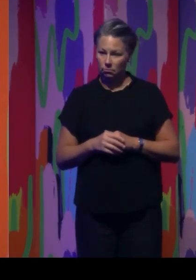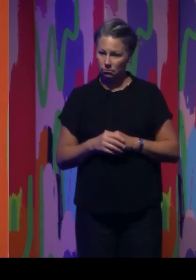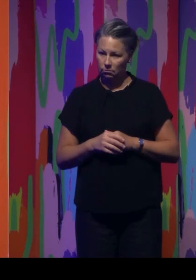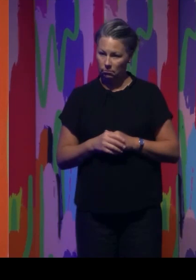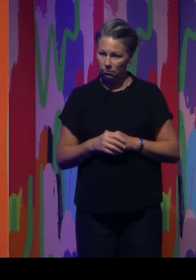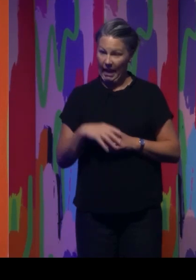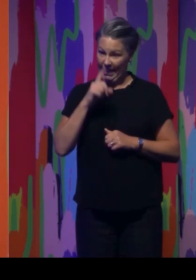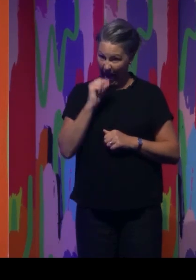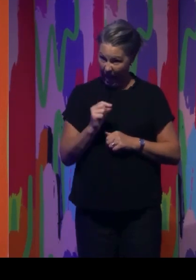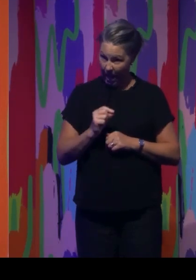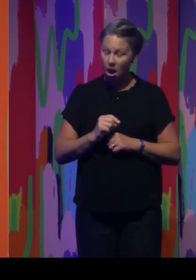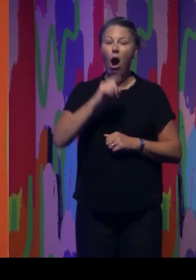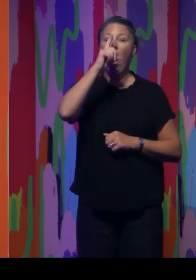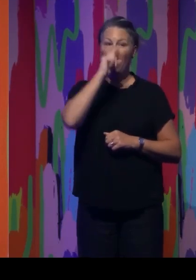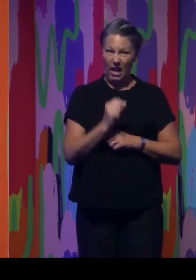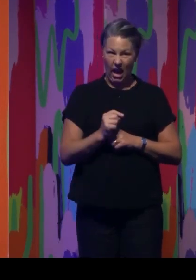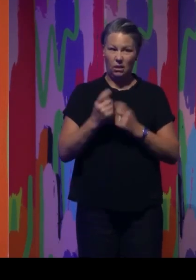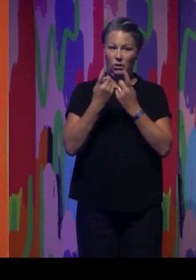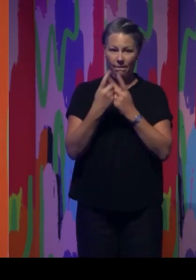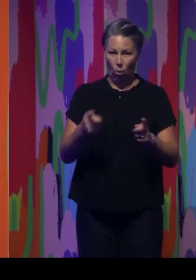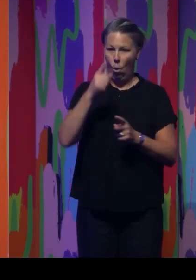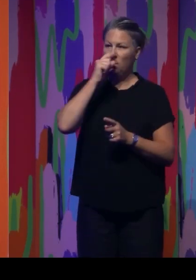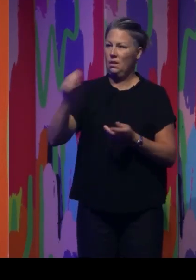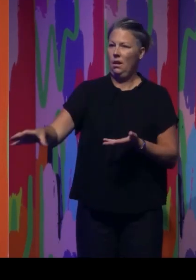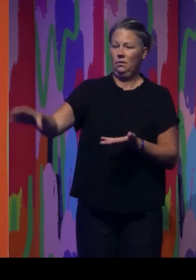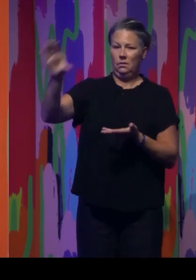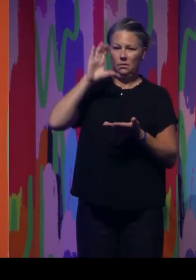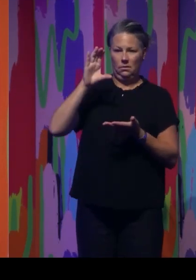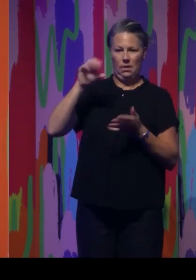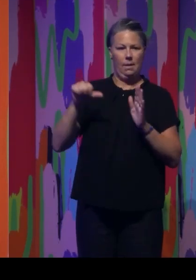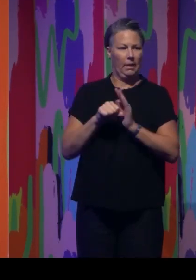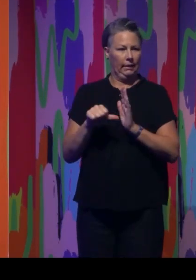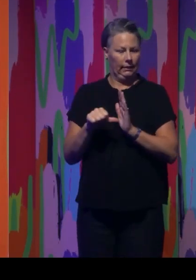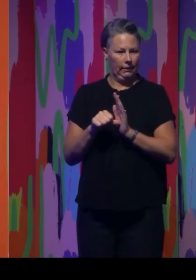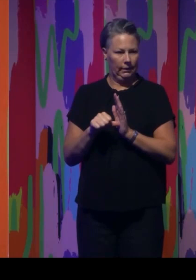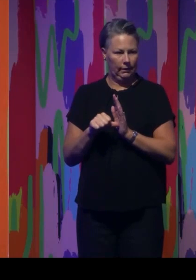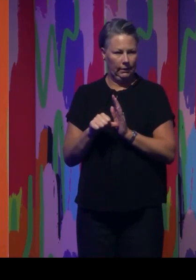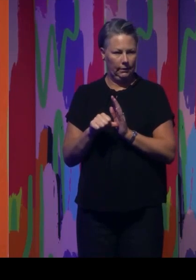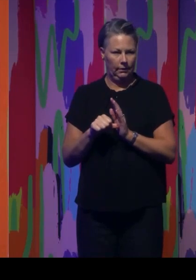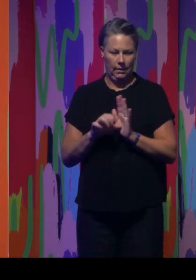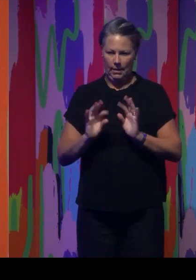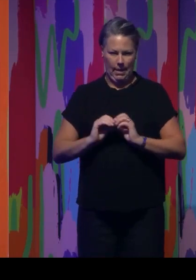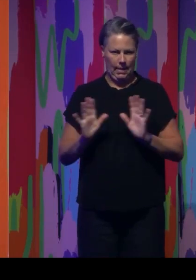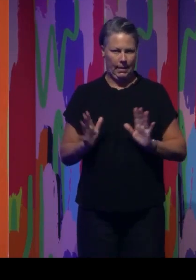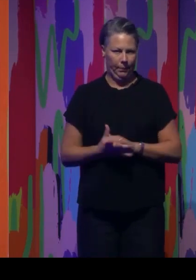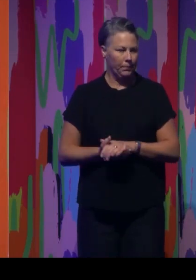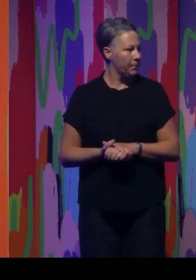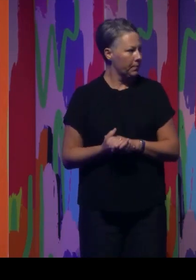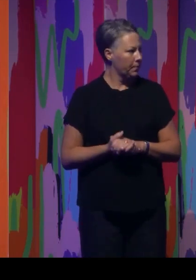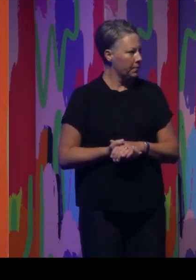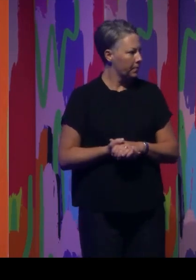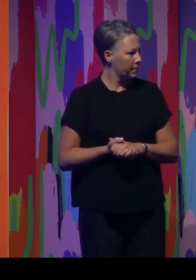compensation. যাও আমাদের পুরুষদের জন্য একটা বৈষম্যমূলক আইন এবং যে আইনটা আসলে এক